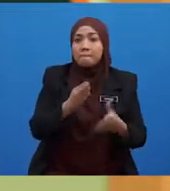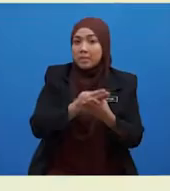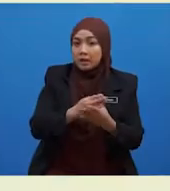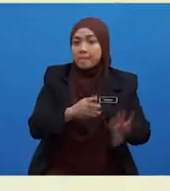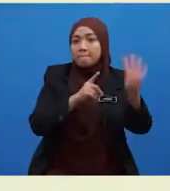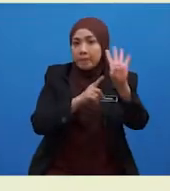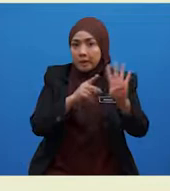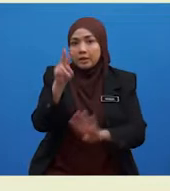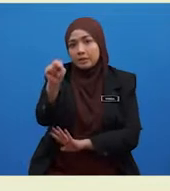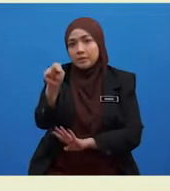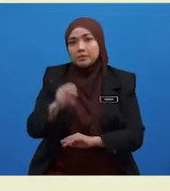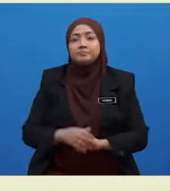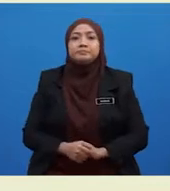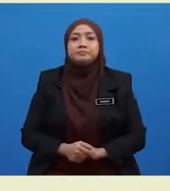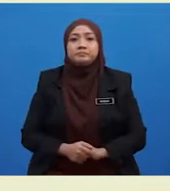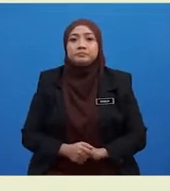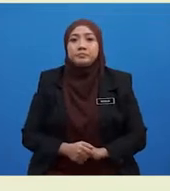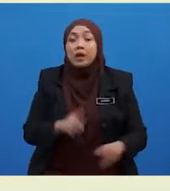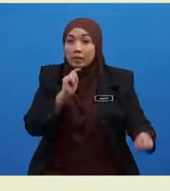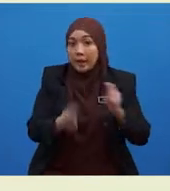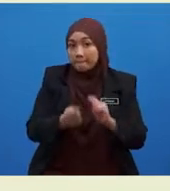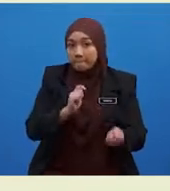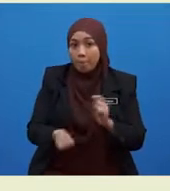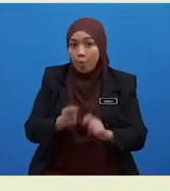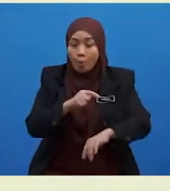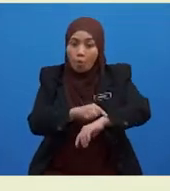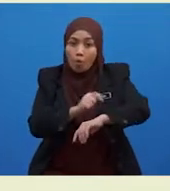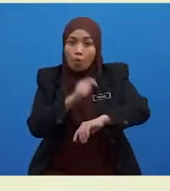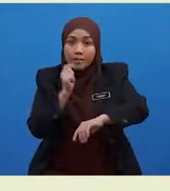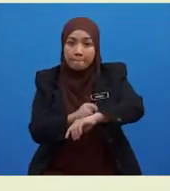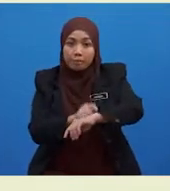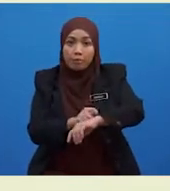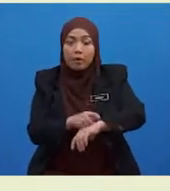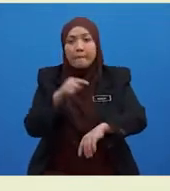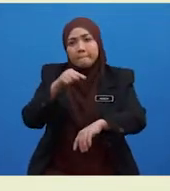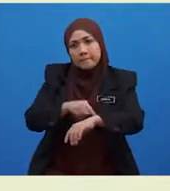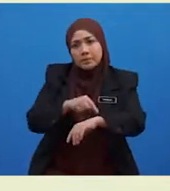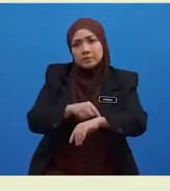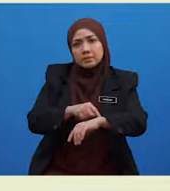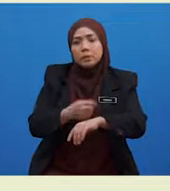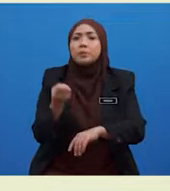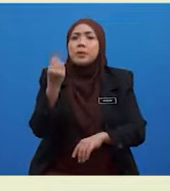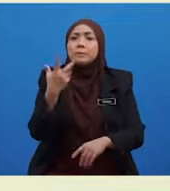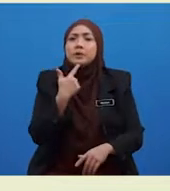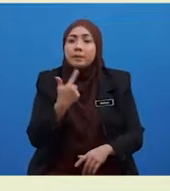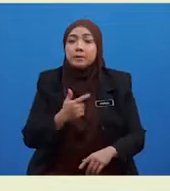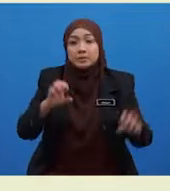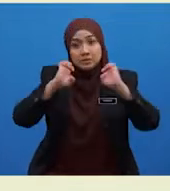nanti. Kemudian tempo merupakan jangka masa ataupun berapa lama senaman